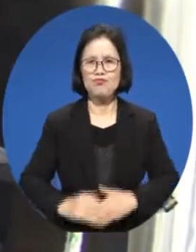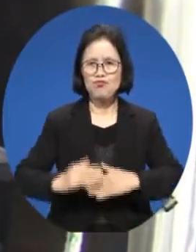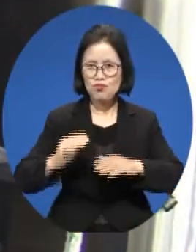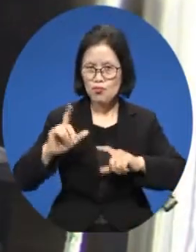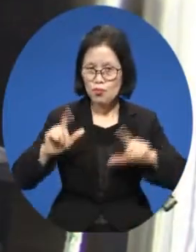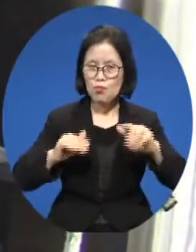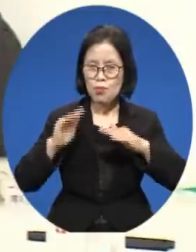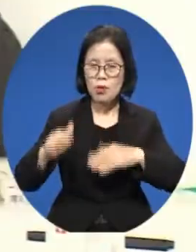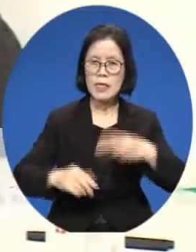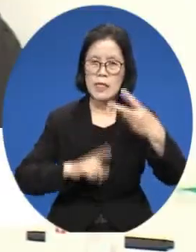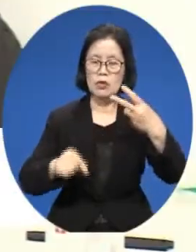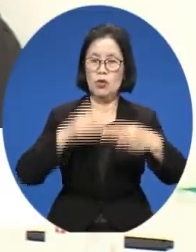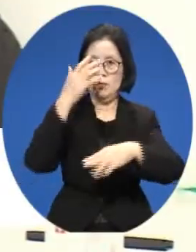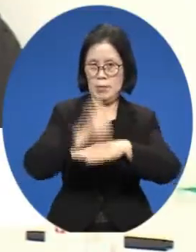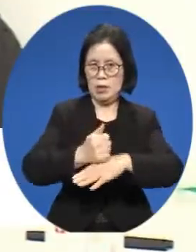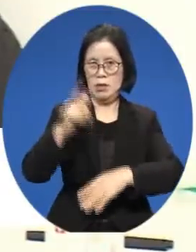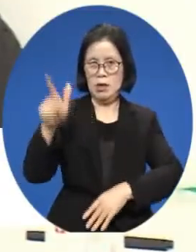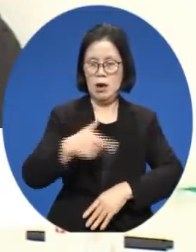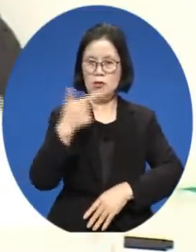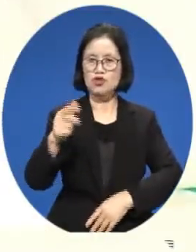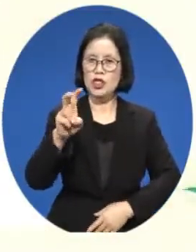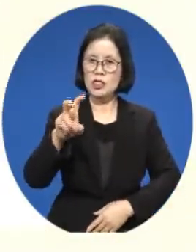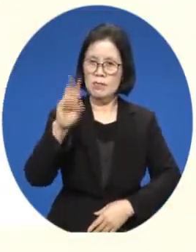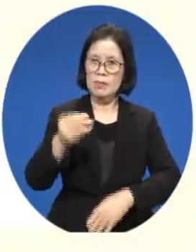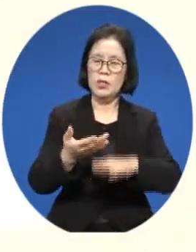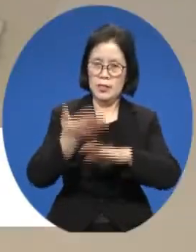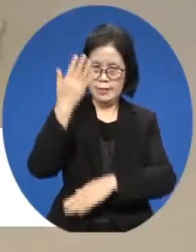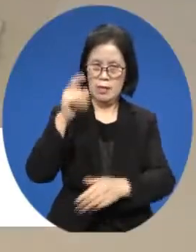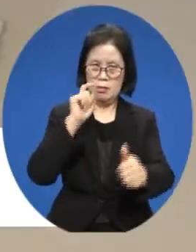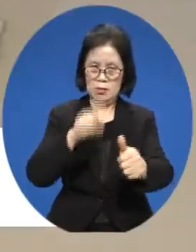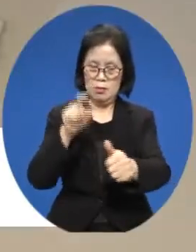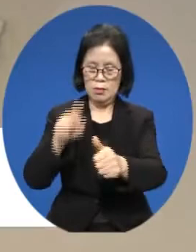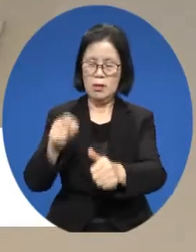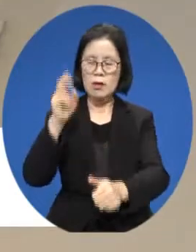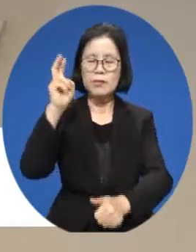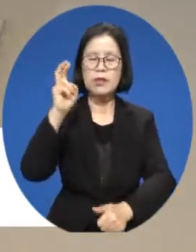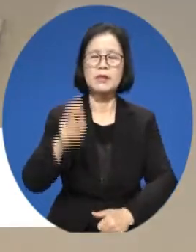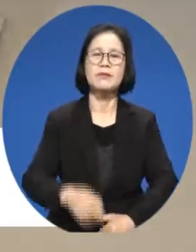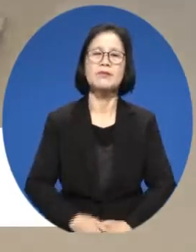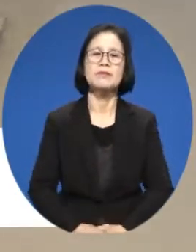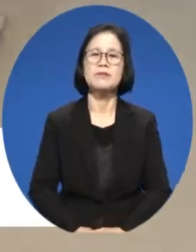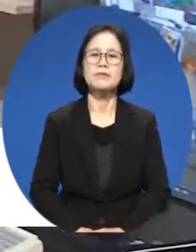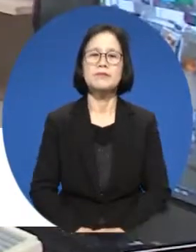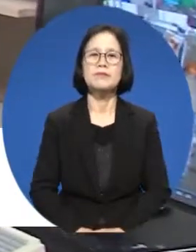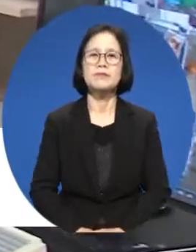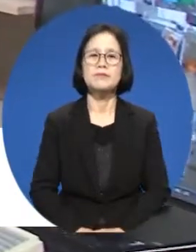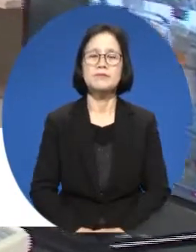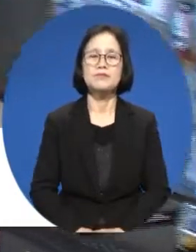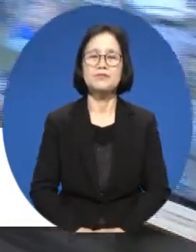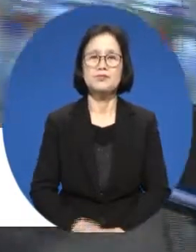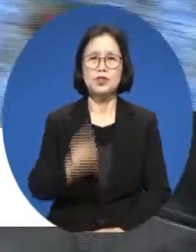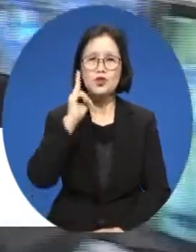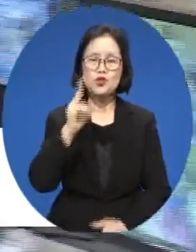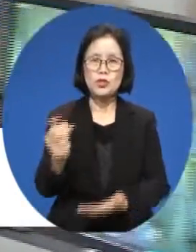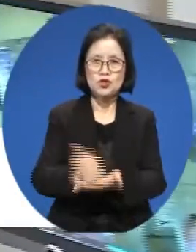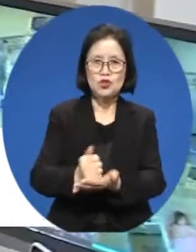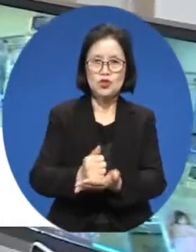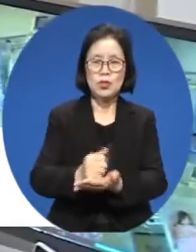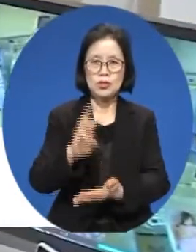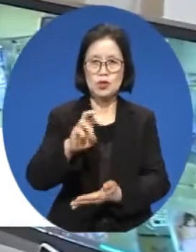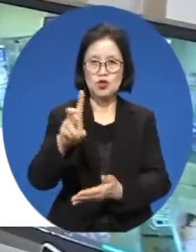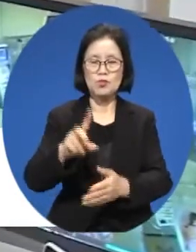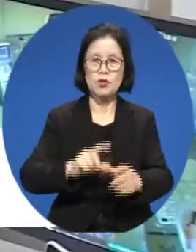본다면 이달 말에는 하루 20만여 명 이상 발생할 것으로 전문가들은 보고 있습니다. 위중증 환자는 32명이